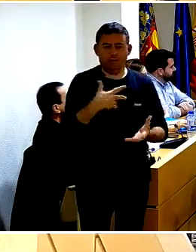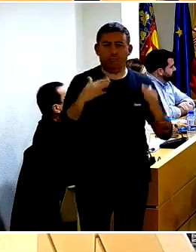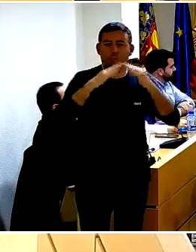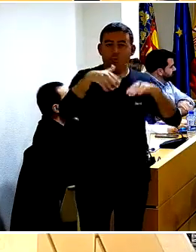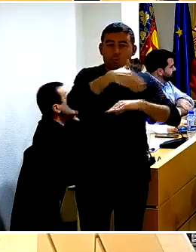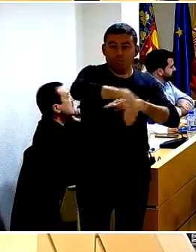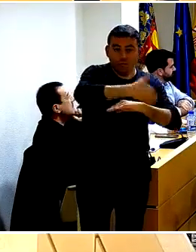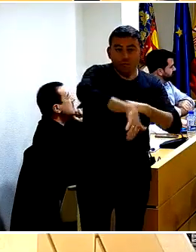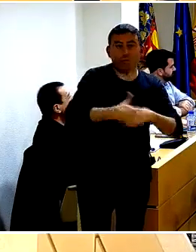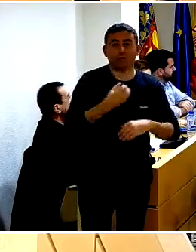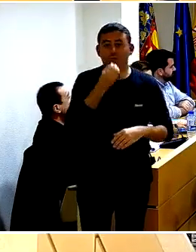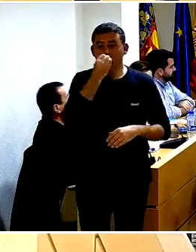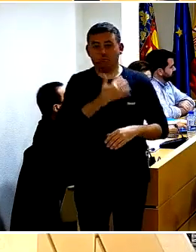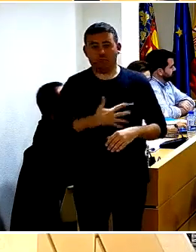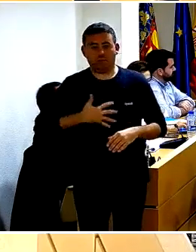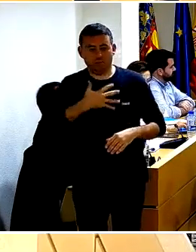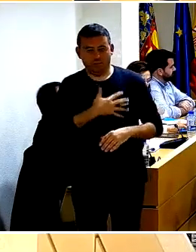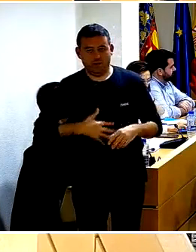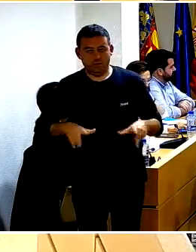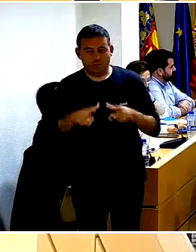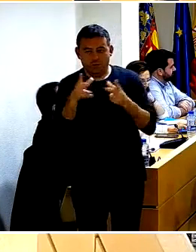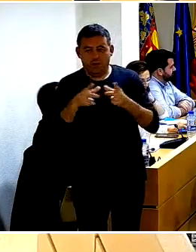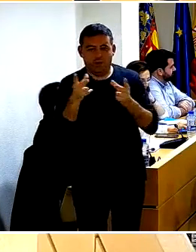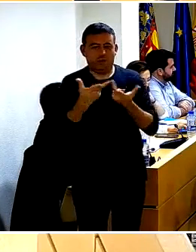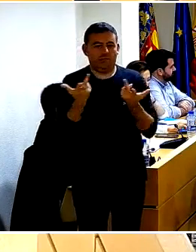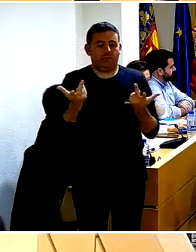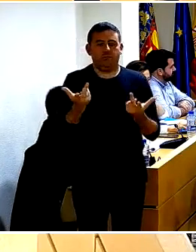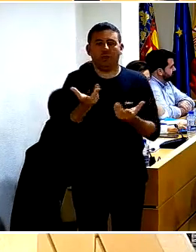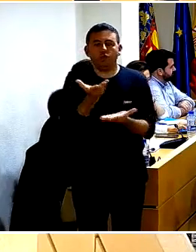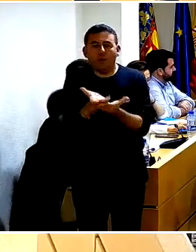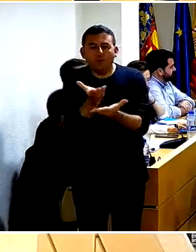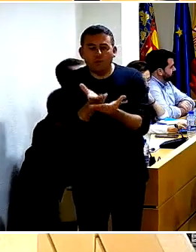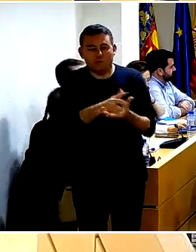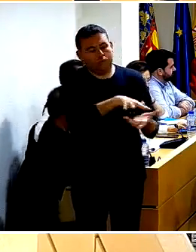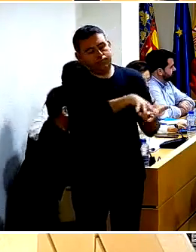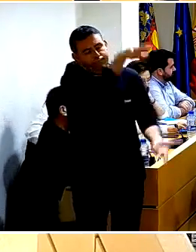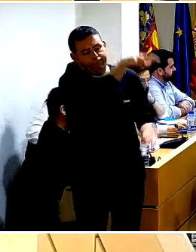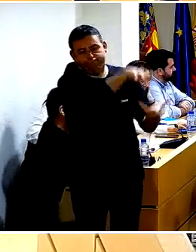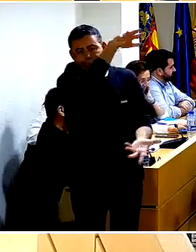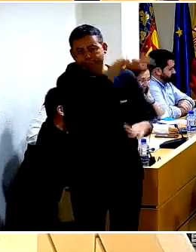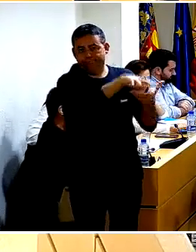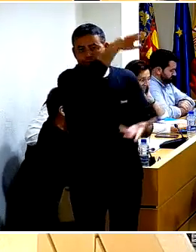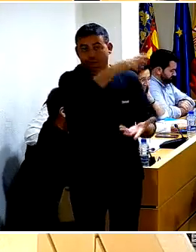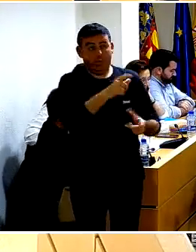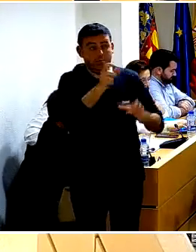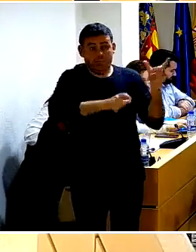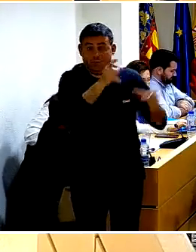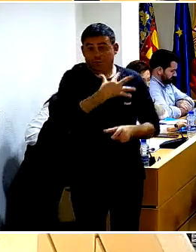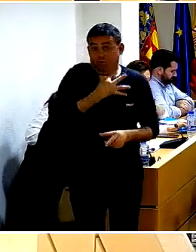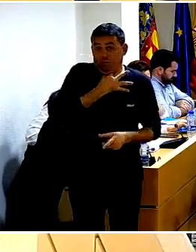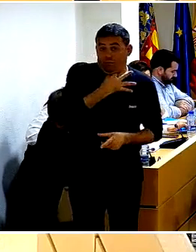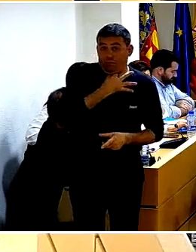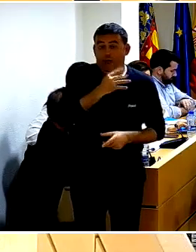que no se podien gestionar. Així és que jo confie totalment en el treball del personal de